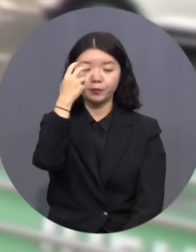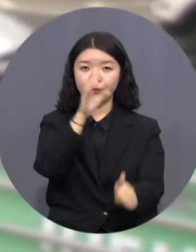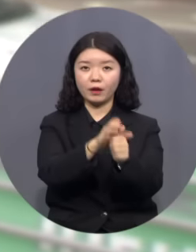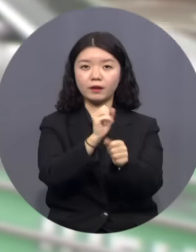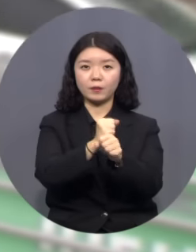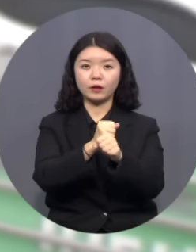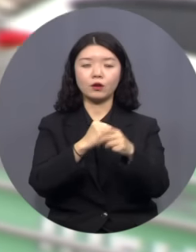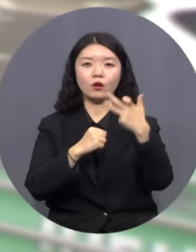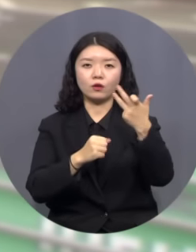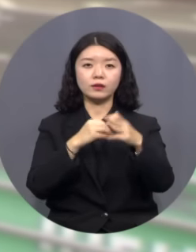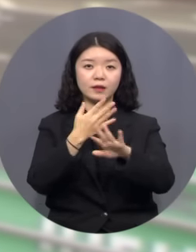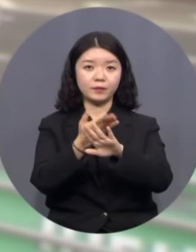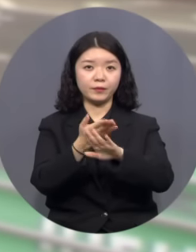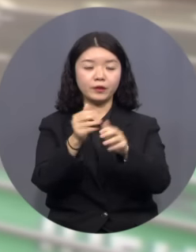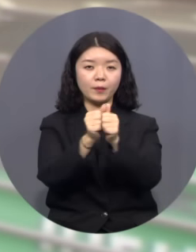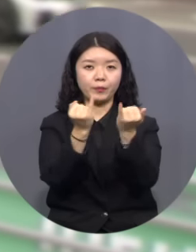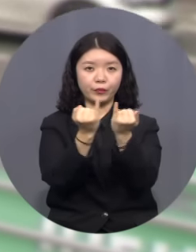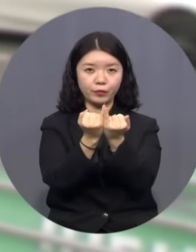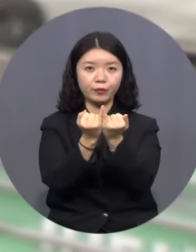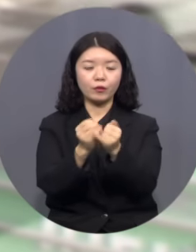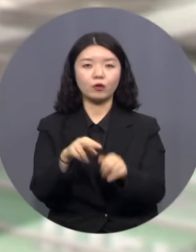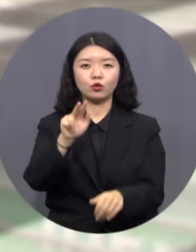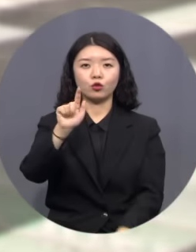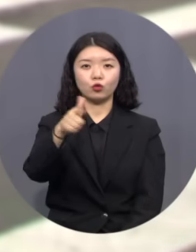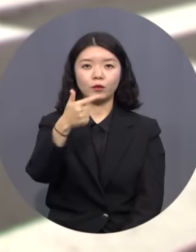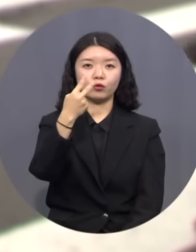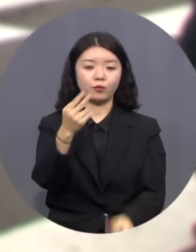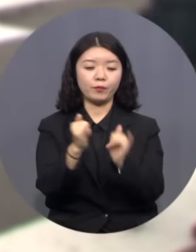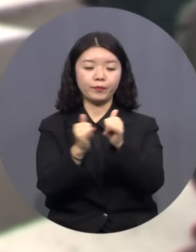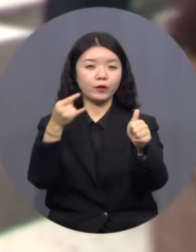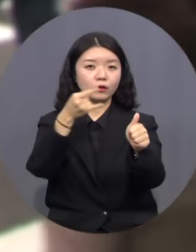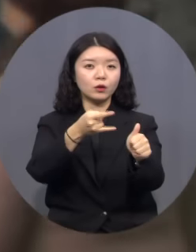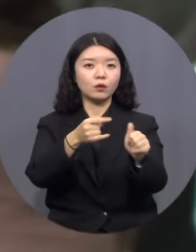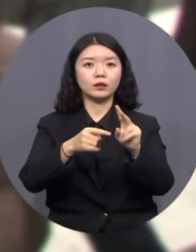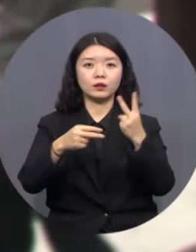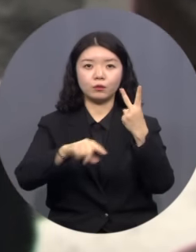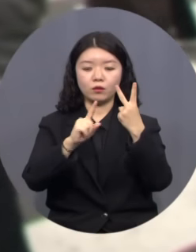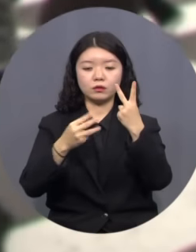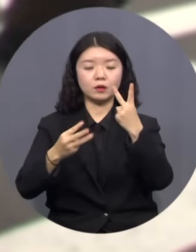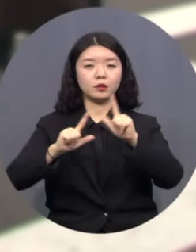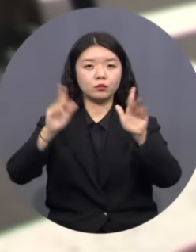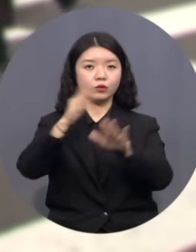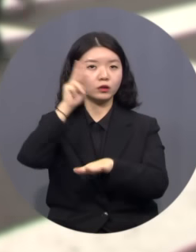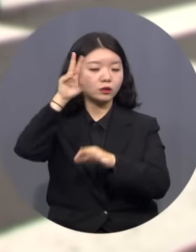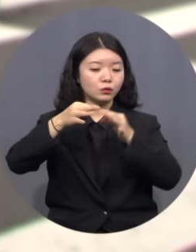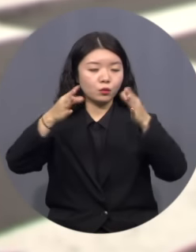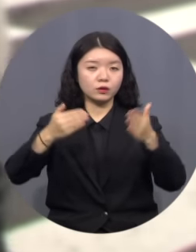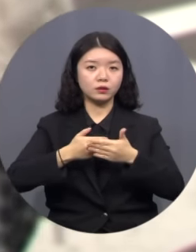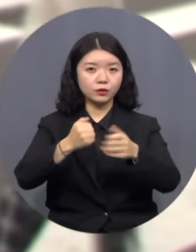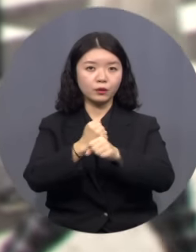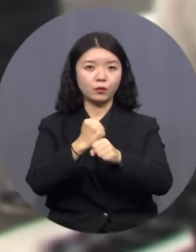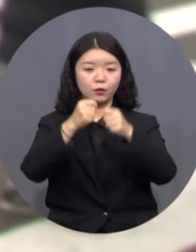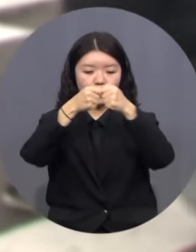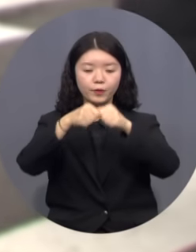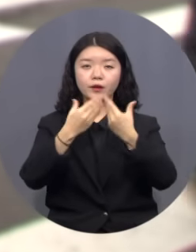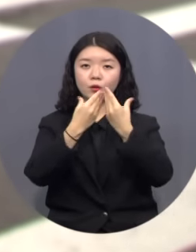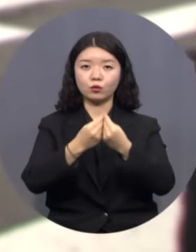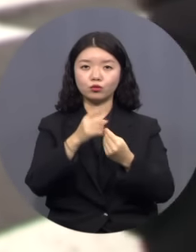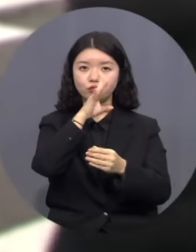18살 이상 성인 남녀 602명을 대상으로 지난 3일부터 이틀 동안 실시했으며 자세한 사항은